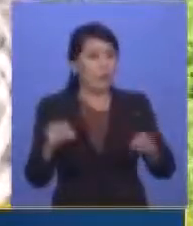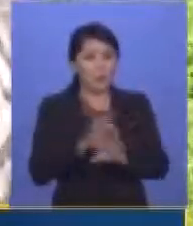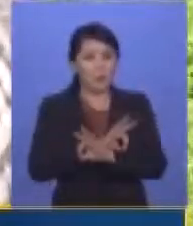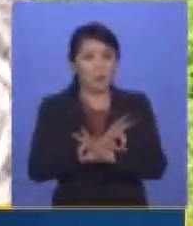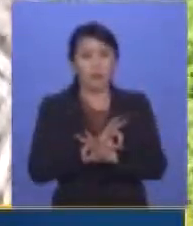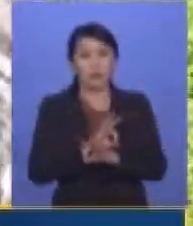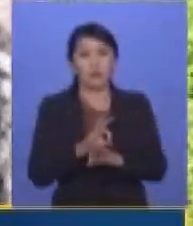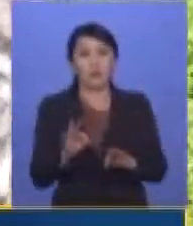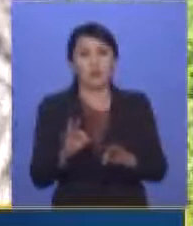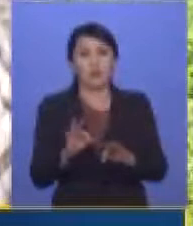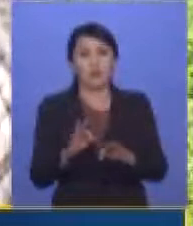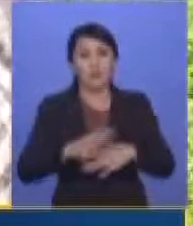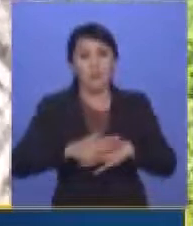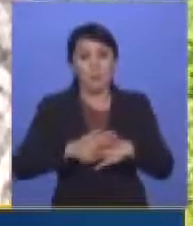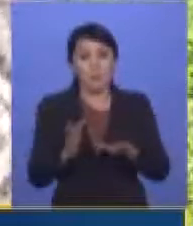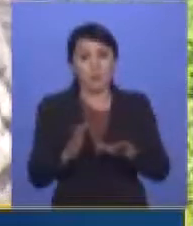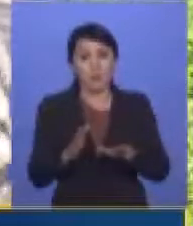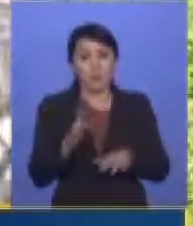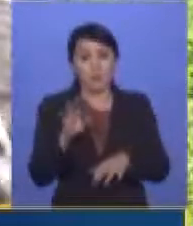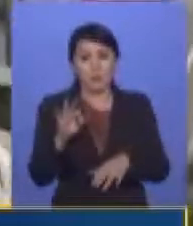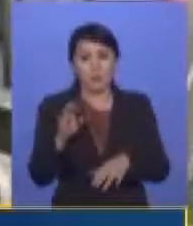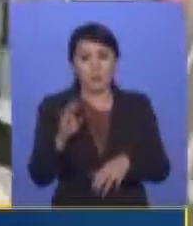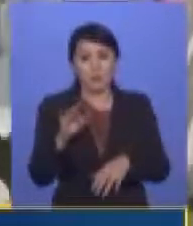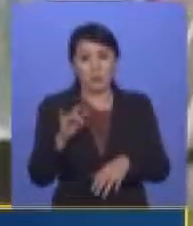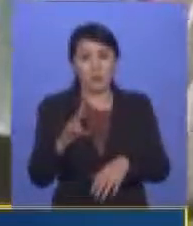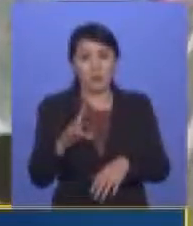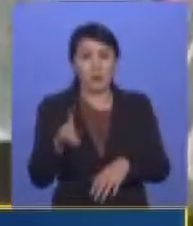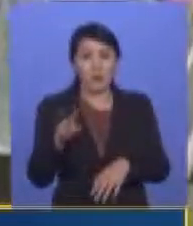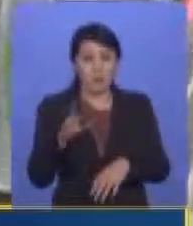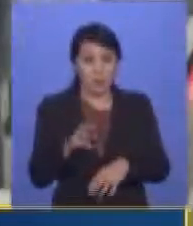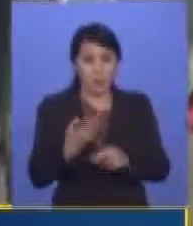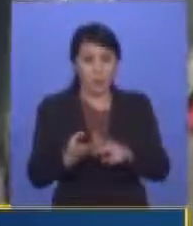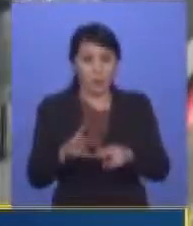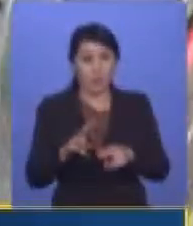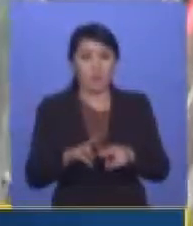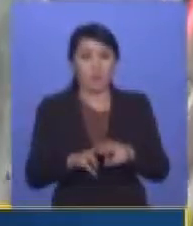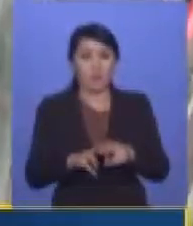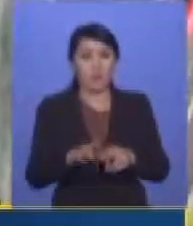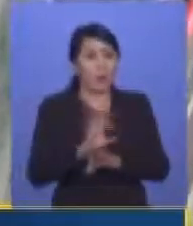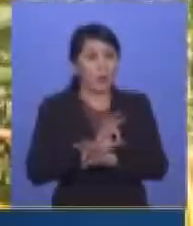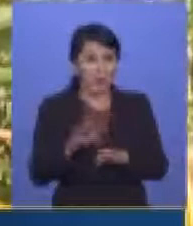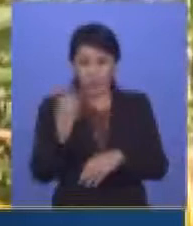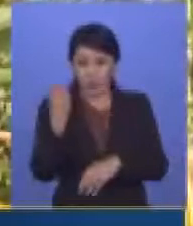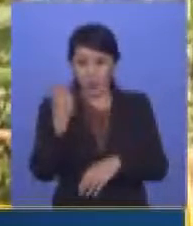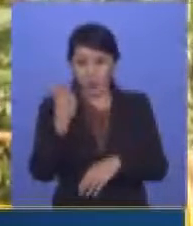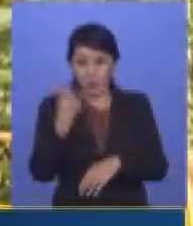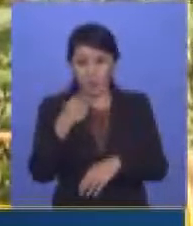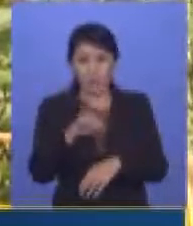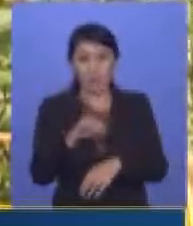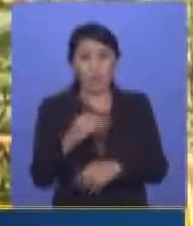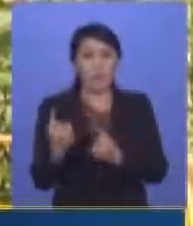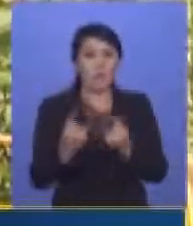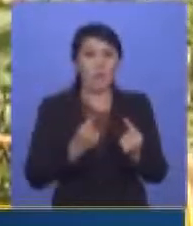үлкен, құнарлы. Тамшылатып суарудың пайдасы осы. Татьяның айтуынша, бұл өнім жақсы болмақ. Ол жерлестерін